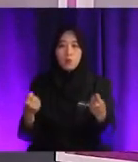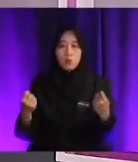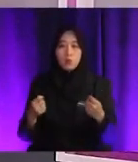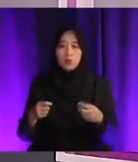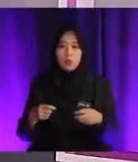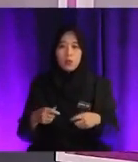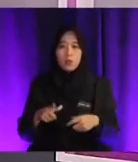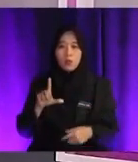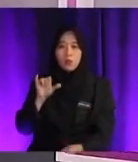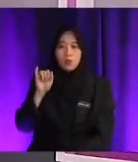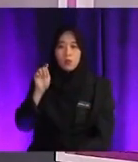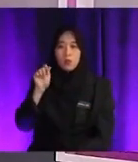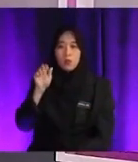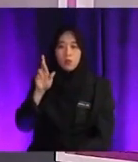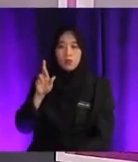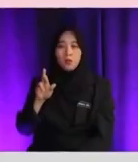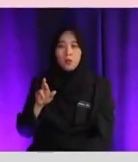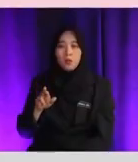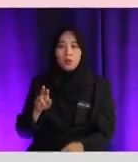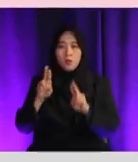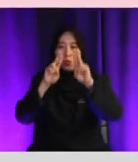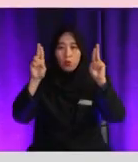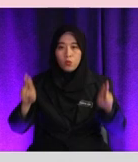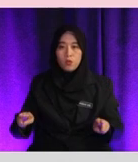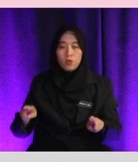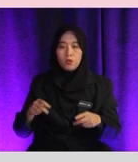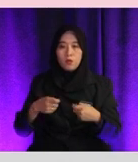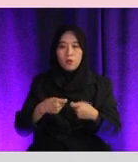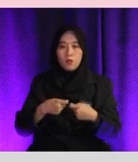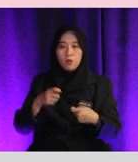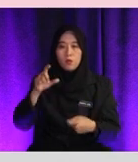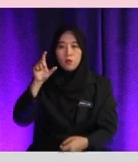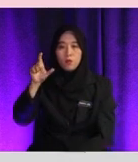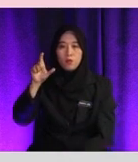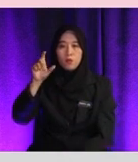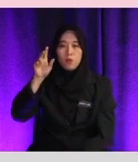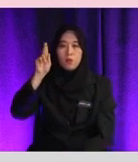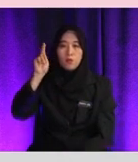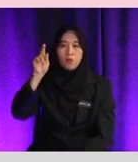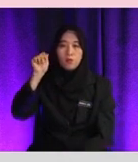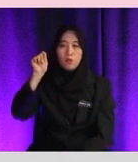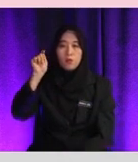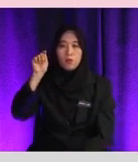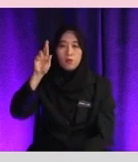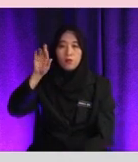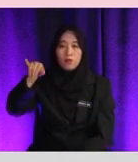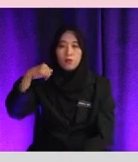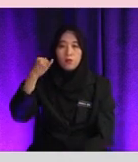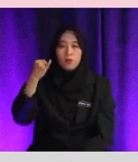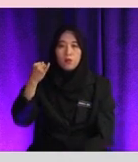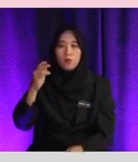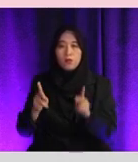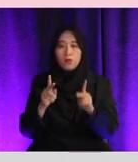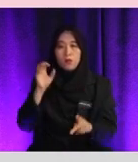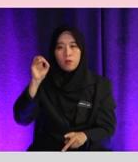arus elektrik. Okey, yang kedua, menguji fius cartridge dan menentukan fius dalam keadaan baik ataupun tidak. Jadi kalau kosong ohm, automatik